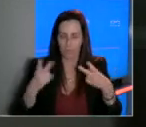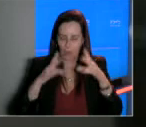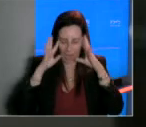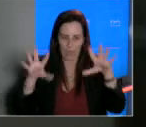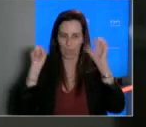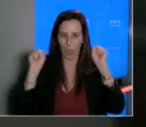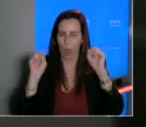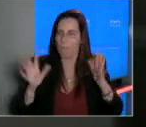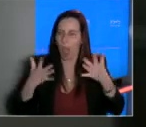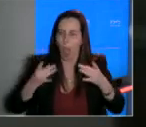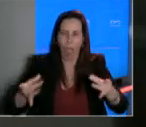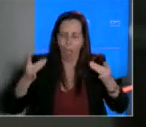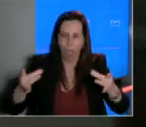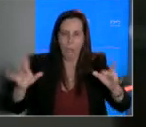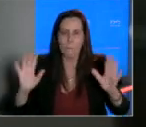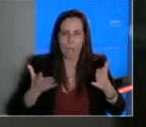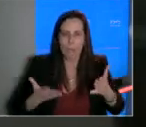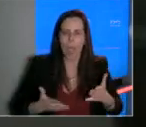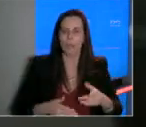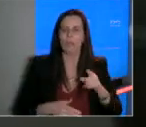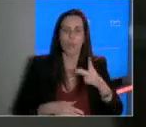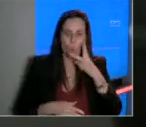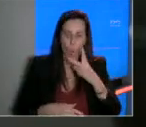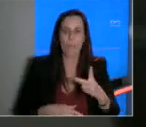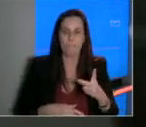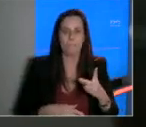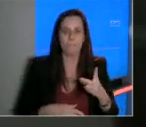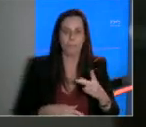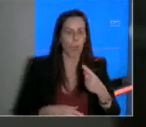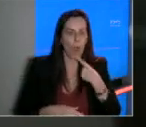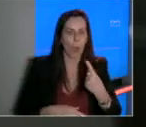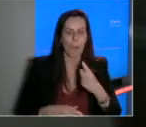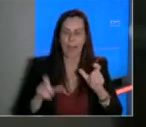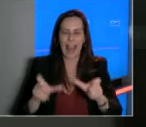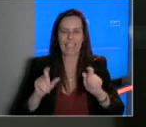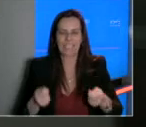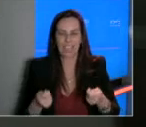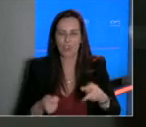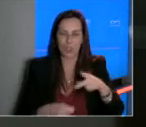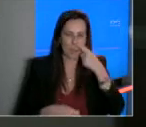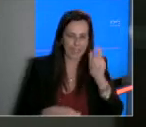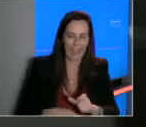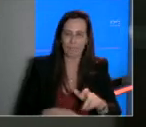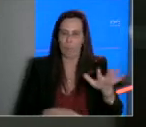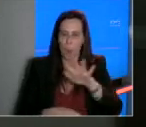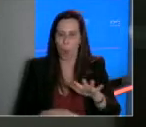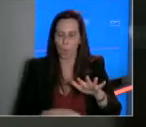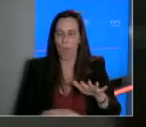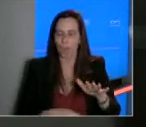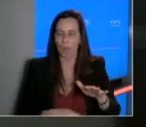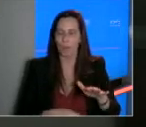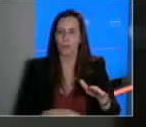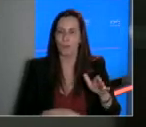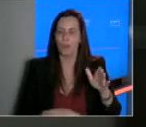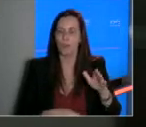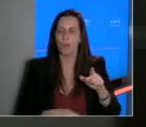נתפסים בגלל המהירות שבה הכל קרה. וכשמסתכלים על, אתם מדברים על ההסגר שיש באיטליה, באירופה, במדינות